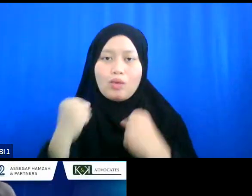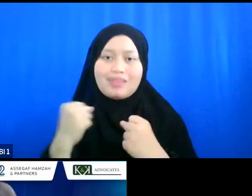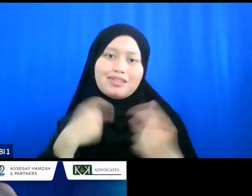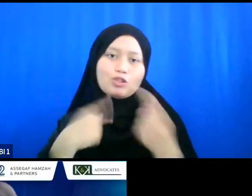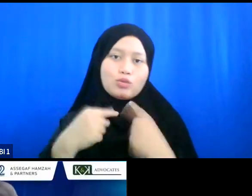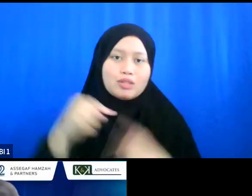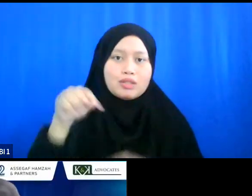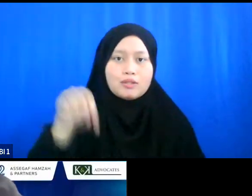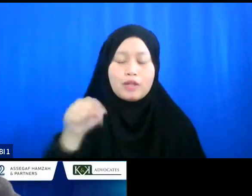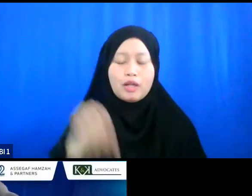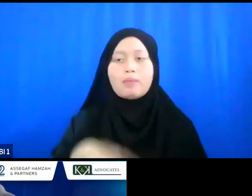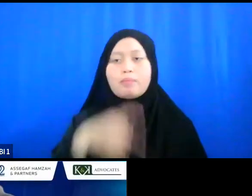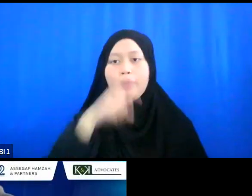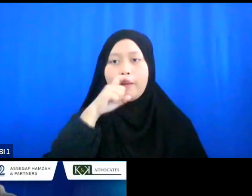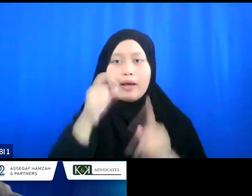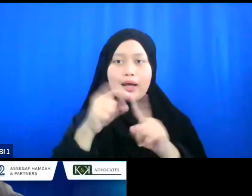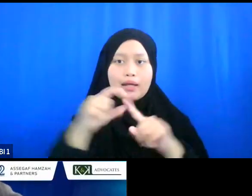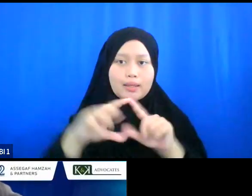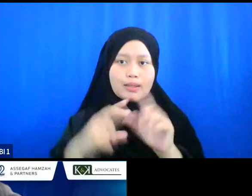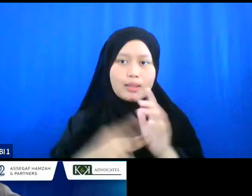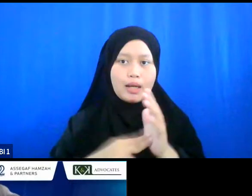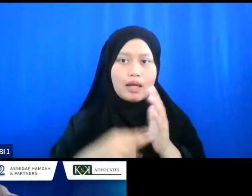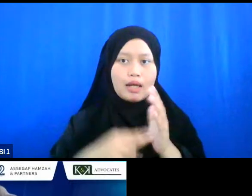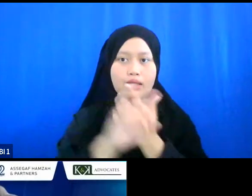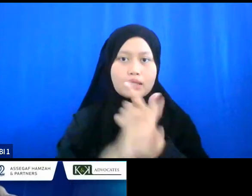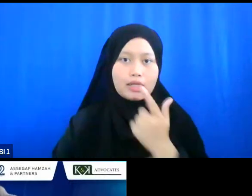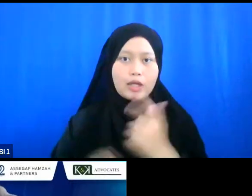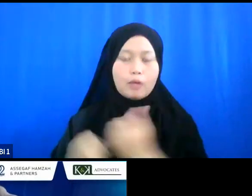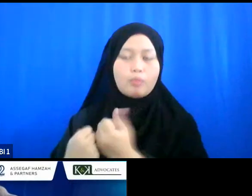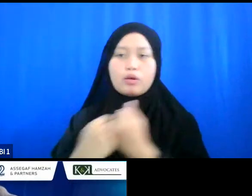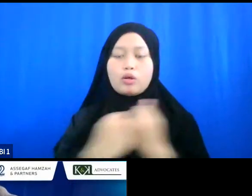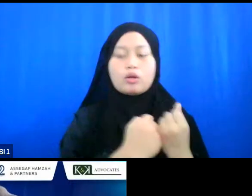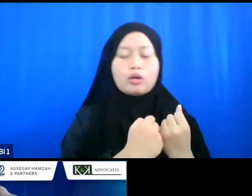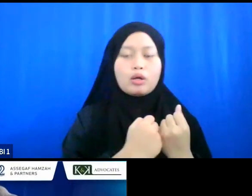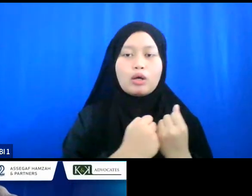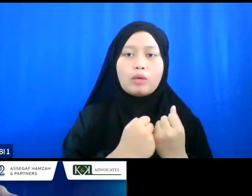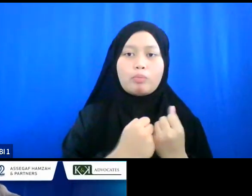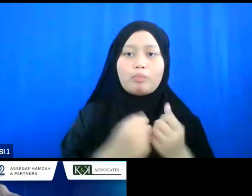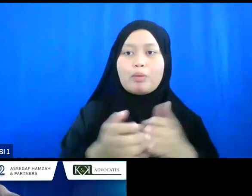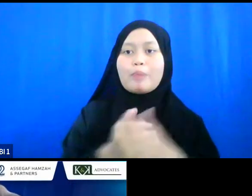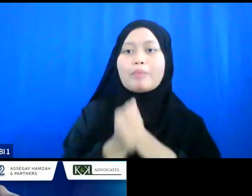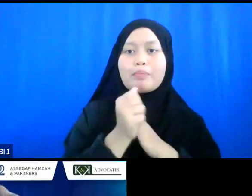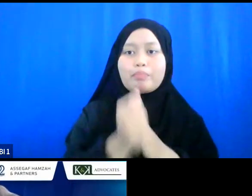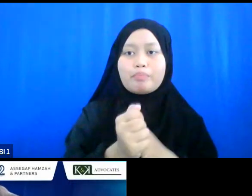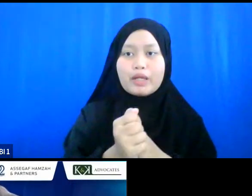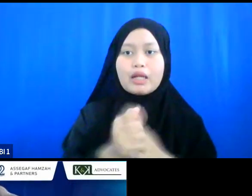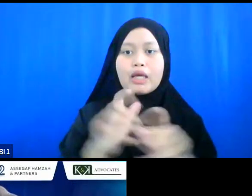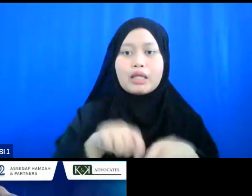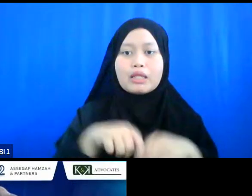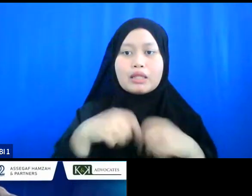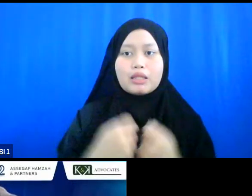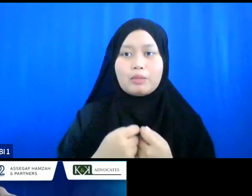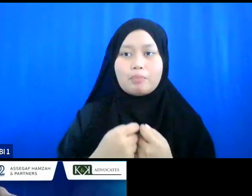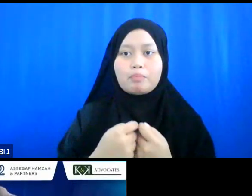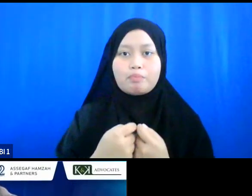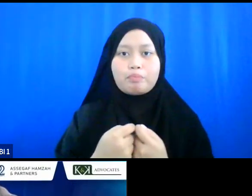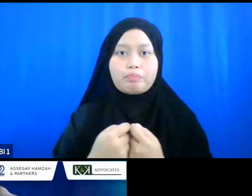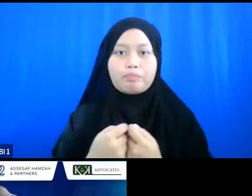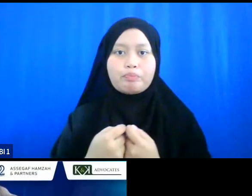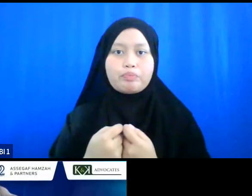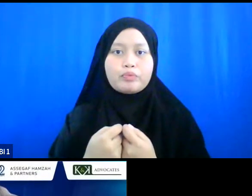memimpin Korpri dan teknologi tim di cangke advokat dan juga beliau adalah salah satu